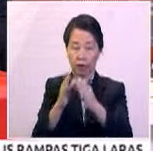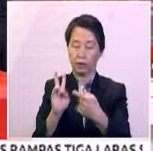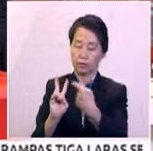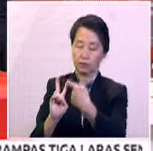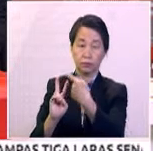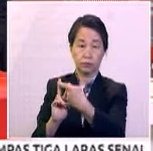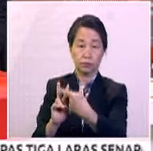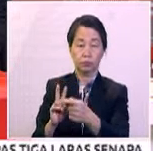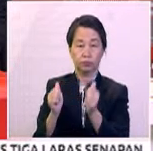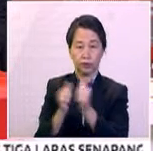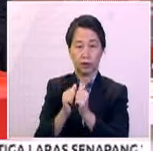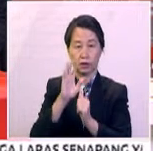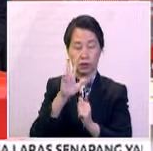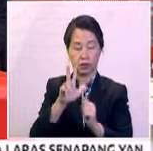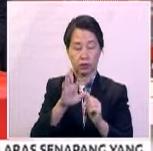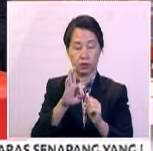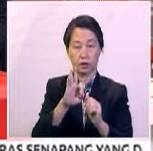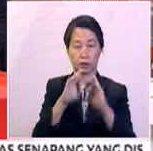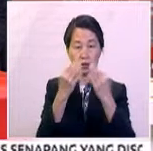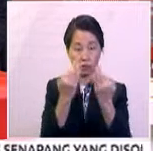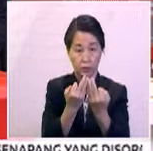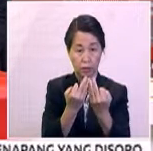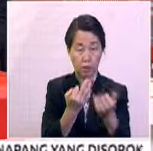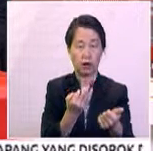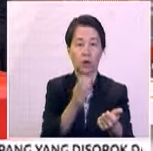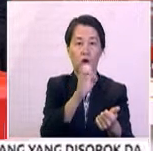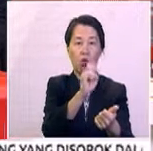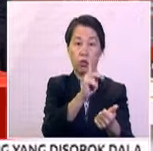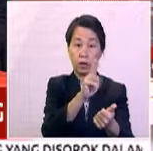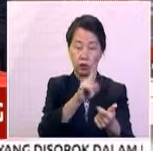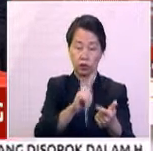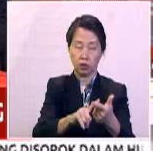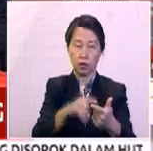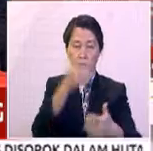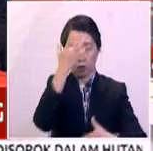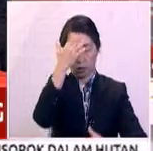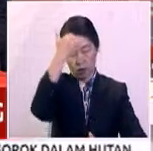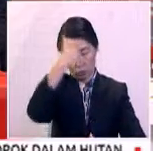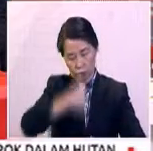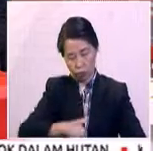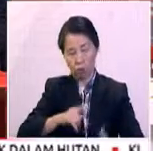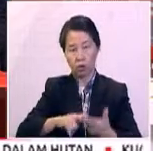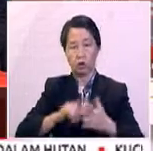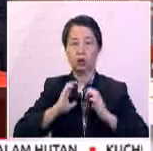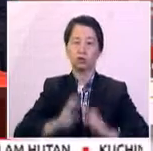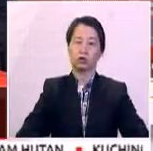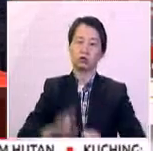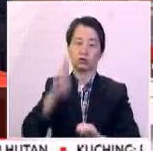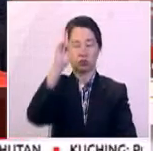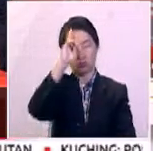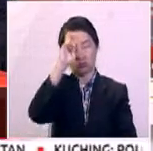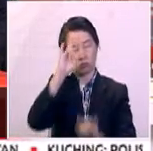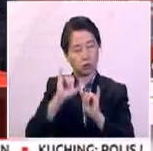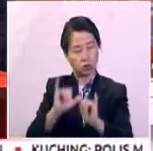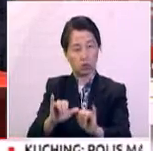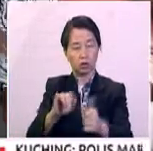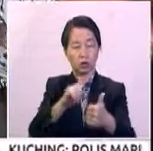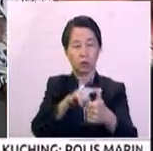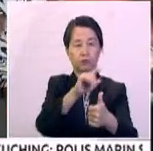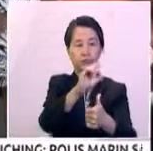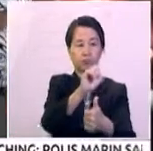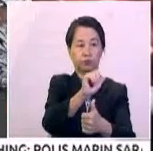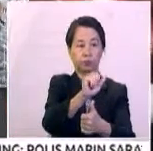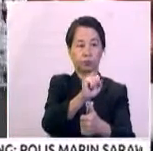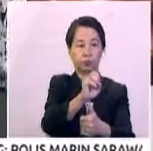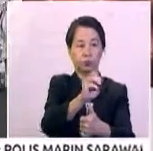menyantuni tiga buah keluarga membabitkan orang kurang upaya OKU, penghidap strok dan lumpuh kekal. Mereka ialah Som Elias